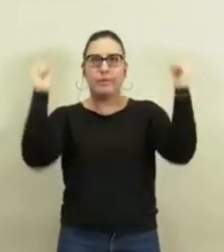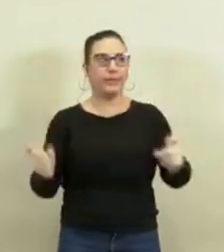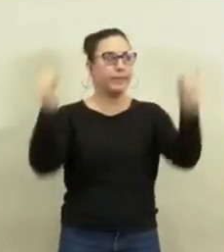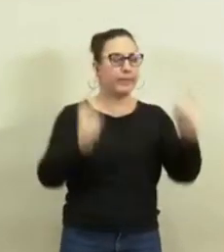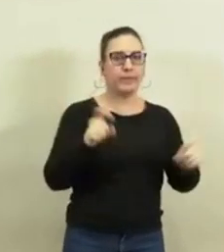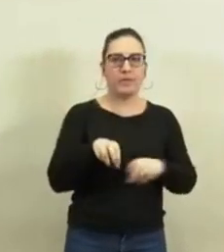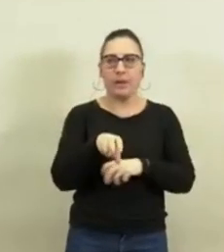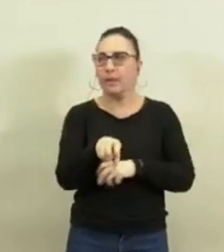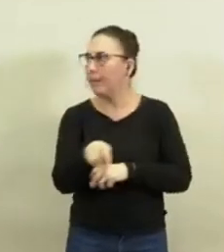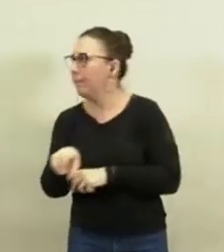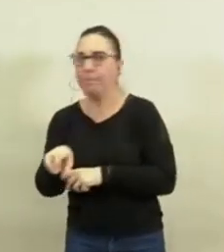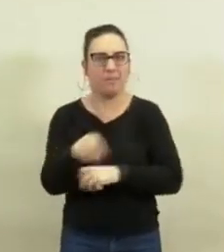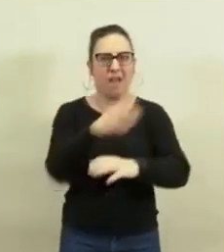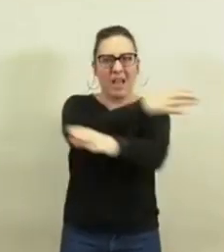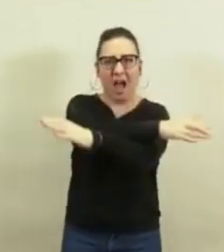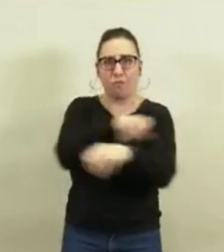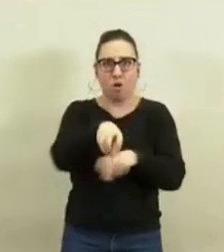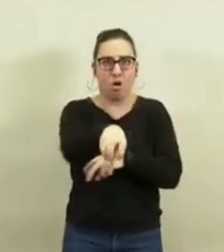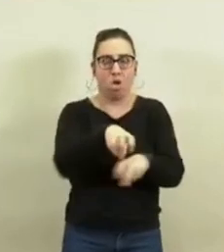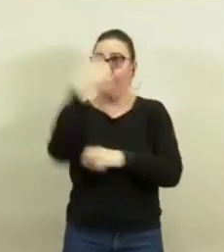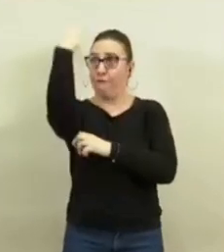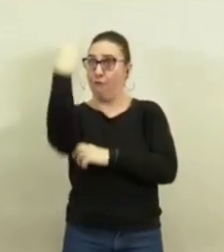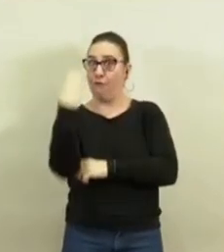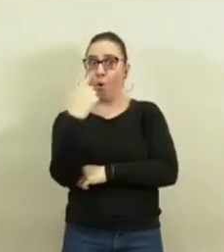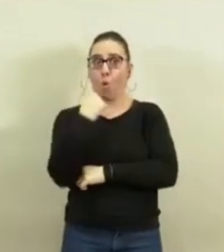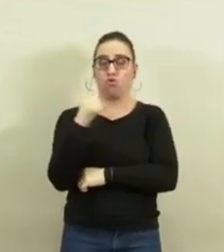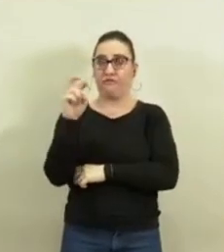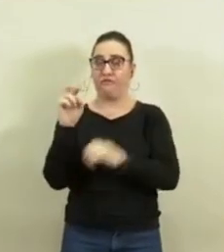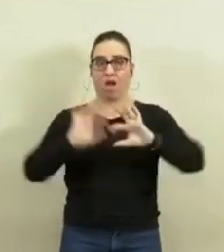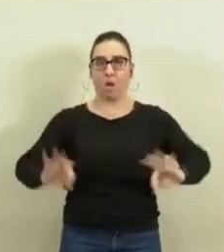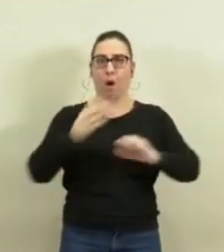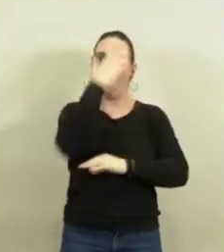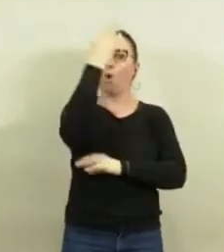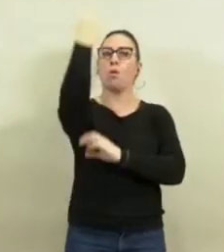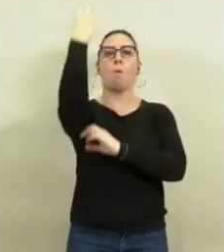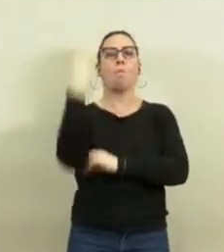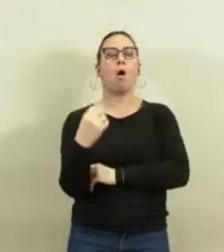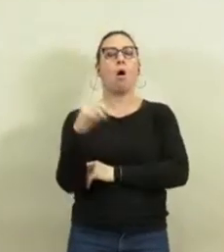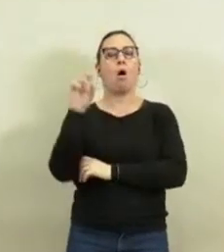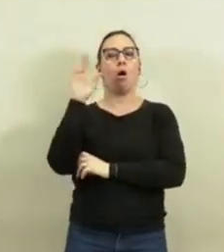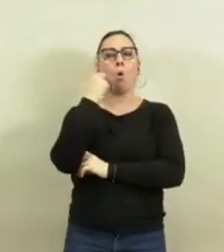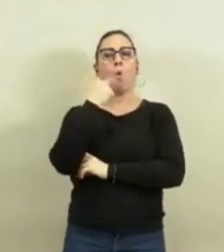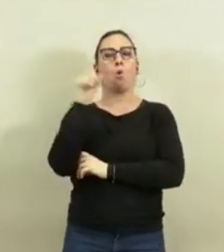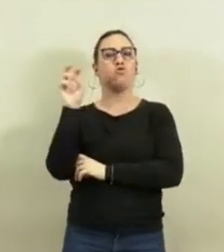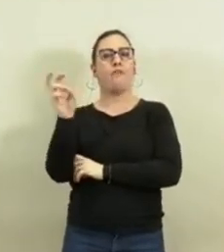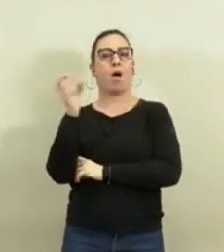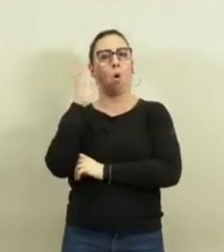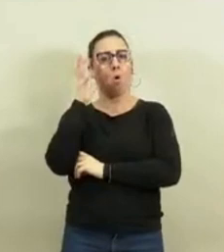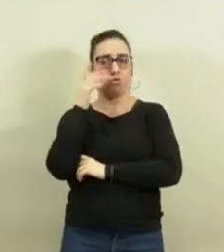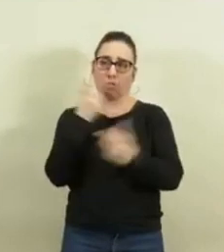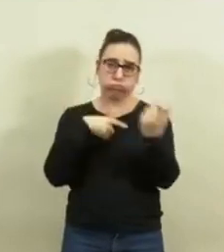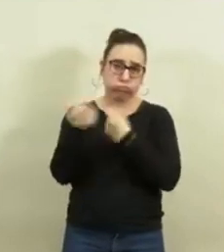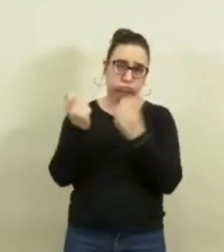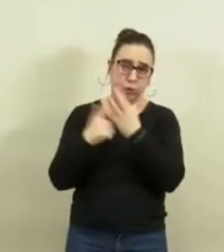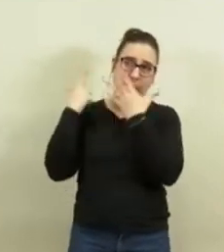traversée de nombreux carrefours. Concernant les autres feux tricolores, on est d'ailleurs encore très loin de remplir l'obligation de